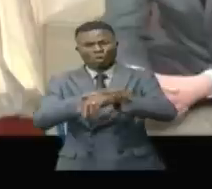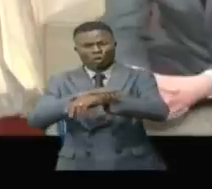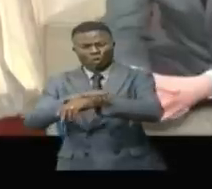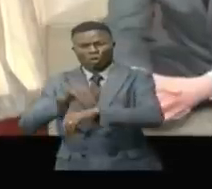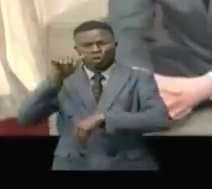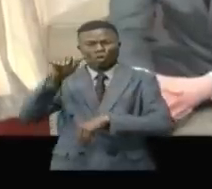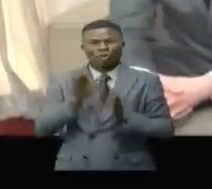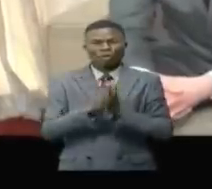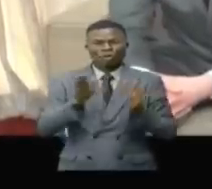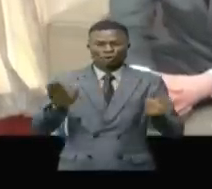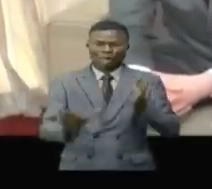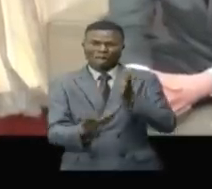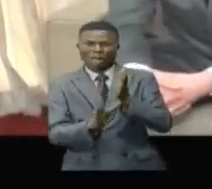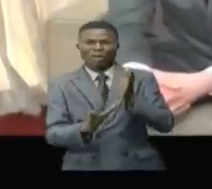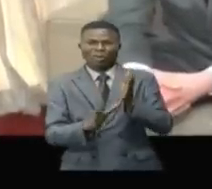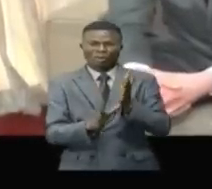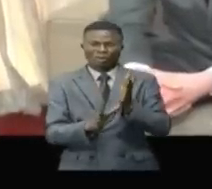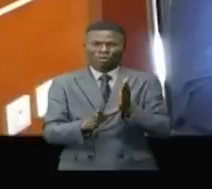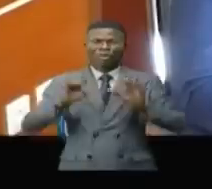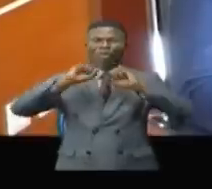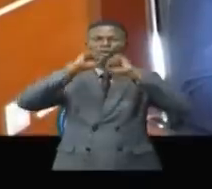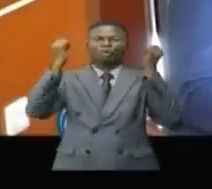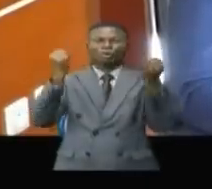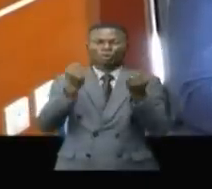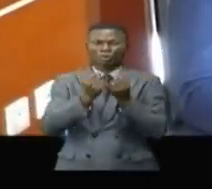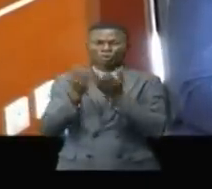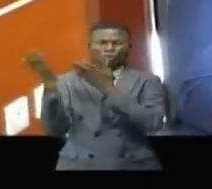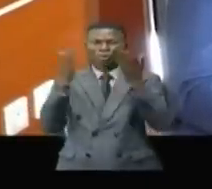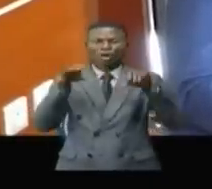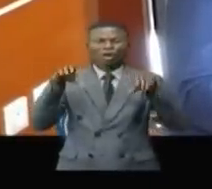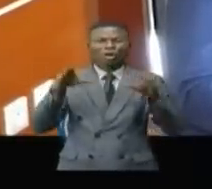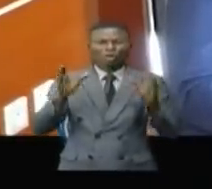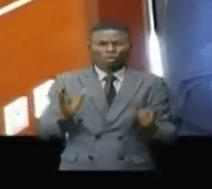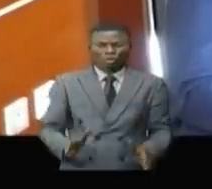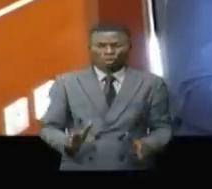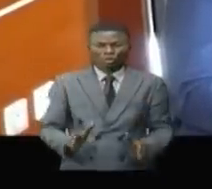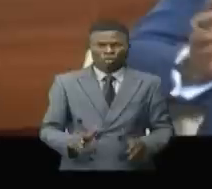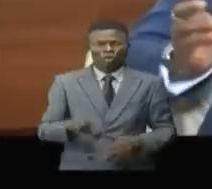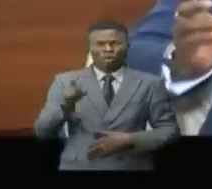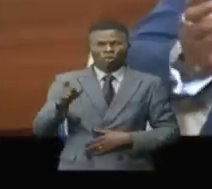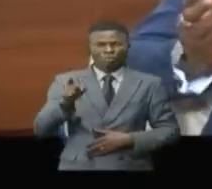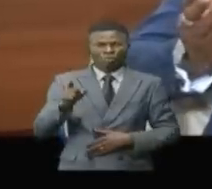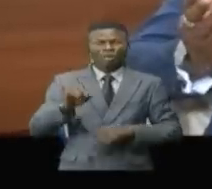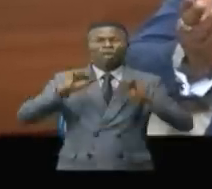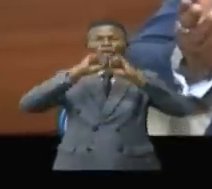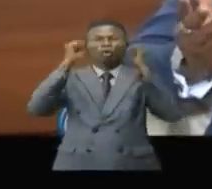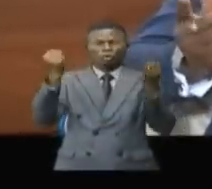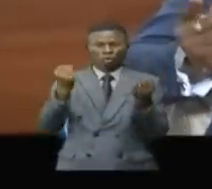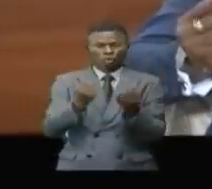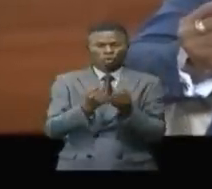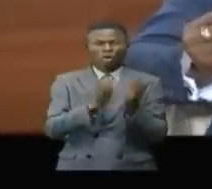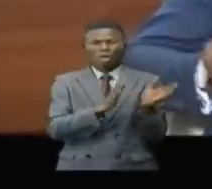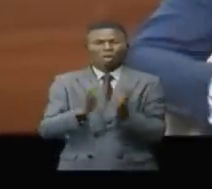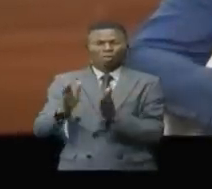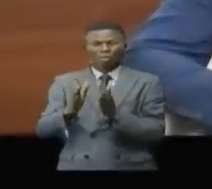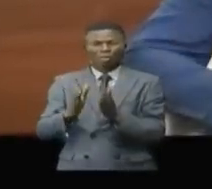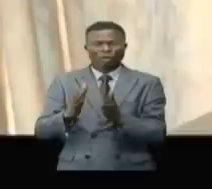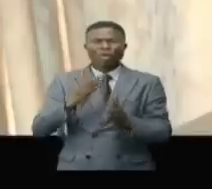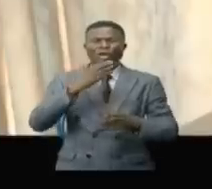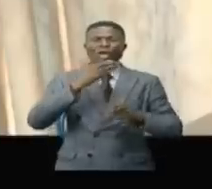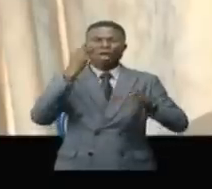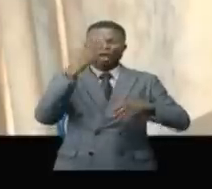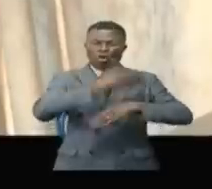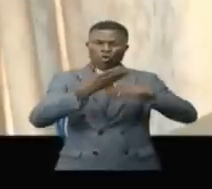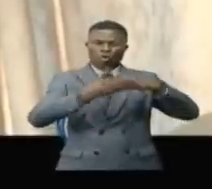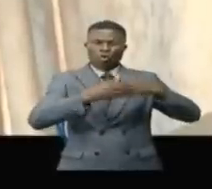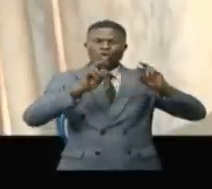directeur général intérimaire de la société Transport au Congo, Chief Chipamba. Ces sociétés envisagent d'implanter une usine de montage